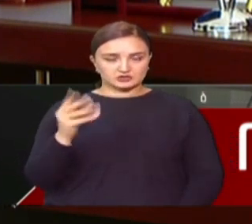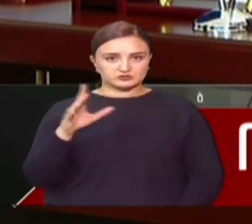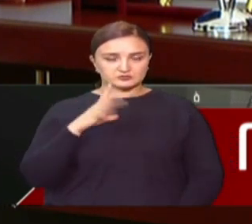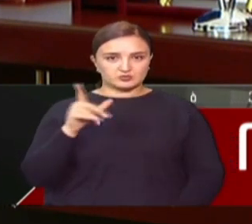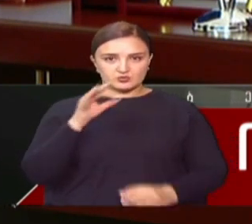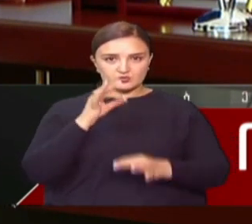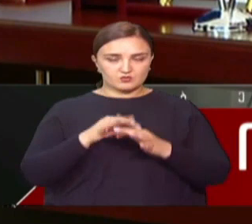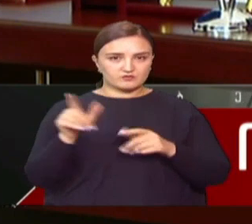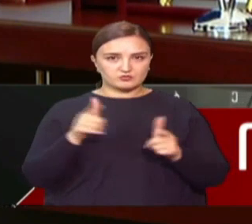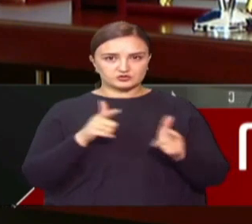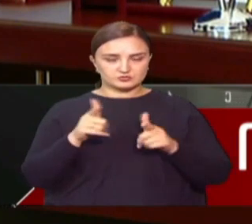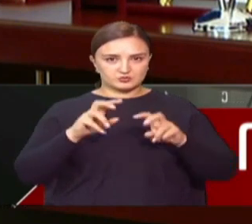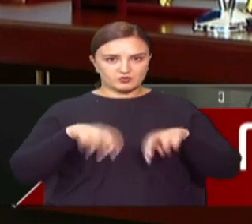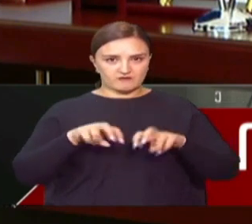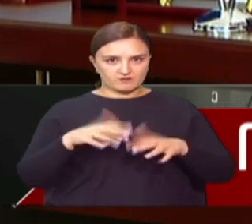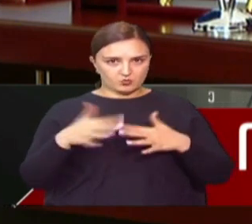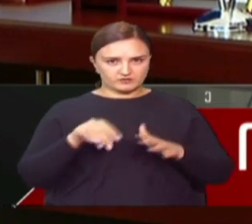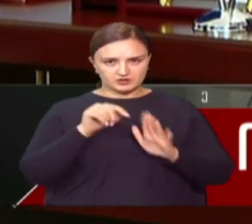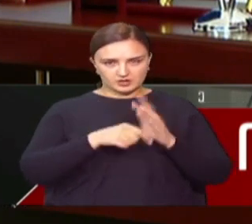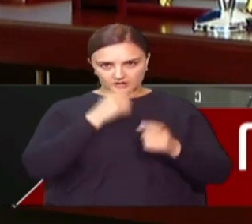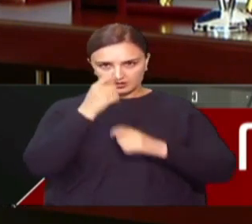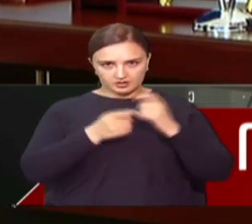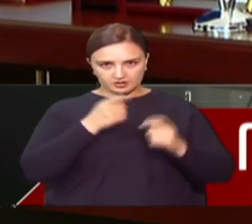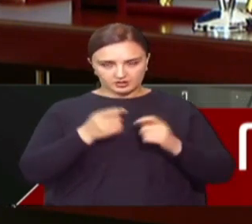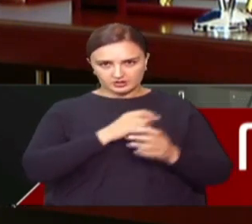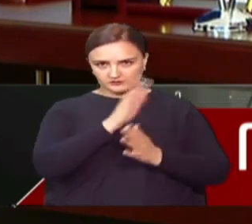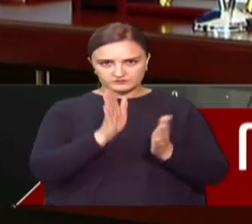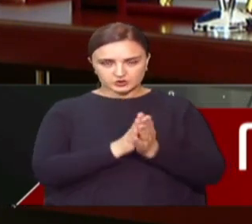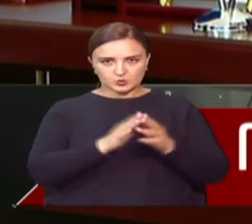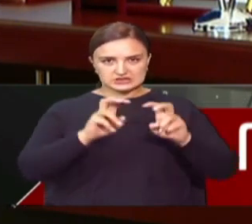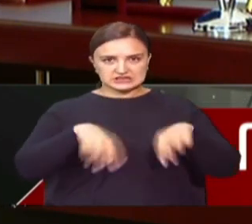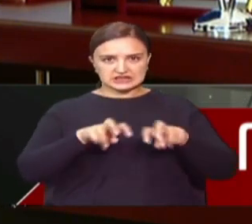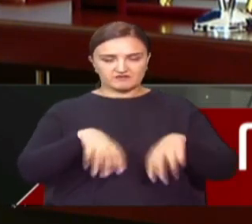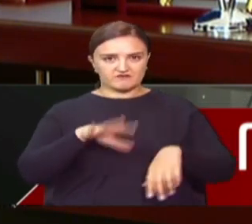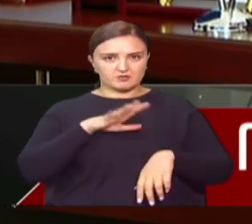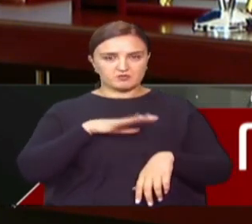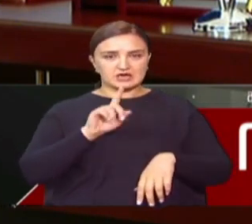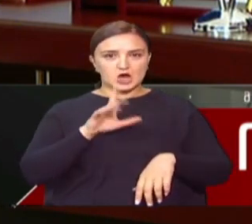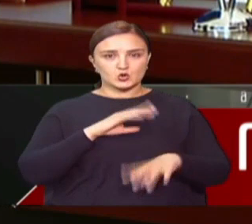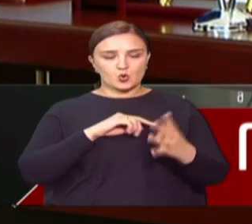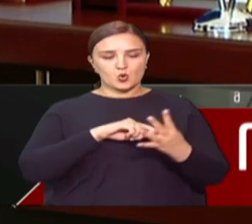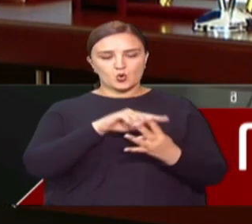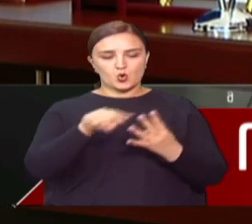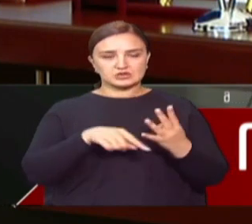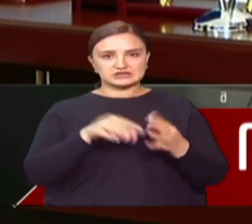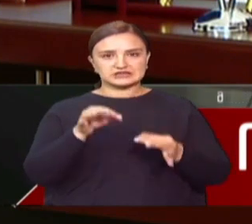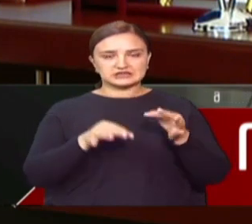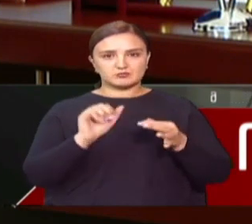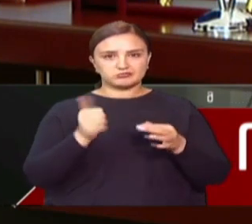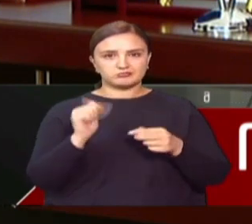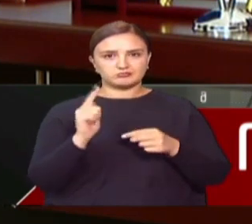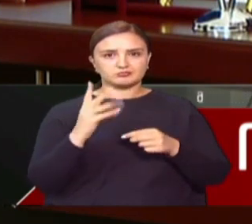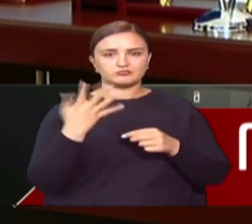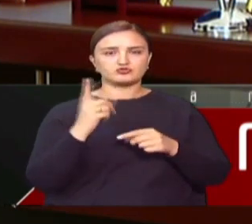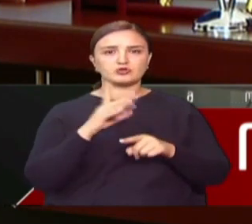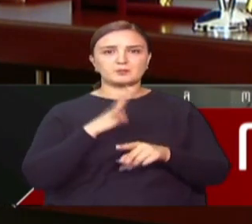კვლევა მოამზადა, პრაქტიკულად აბსოლუტურად სიღრმისეული კვლევა გააკეთა იმისა რა იყო მაგალითად 4 ტალღის ფარგლებში სასამართლო რეფორმის გაკეთებული